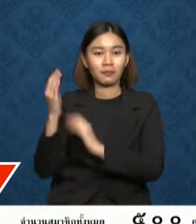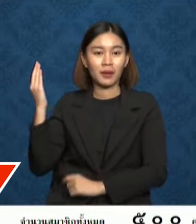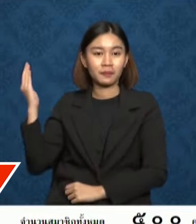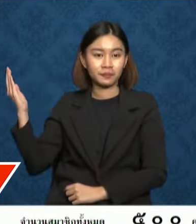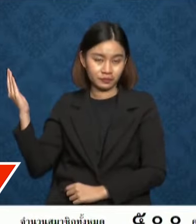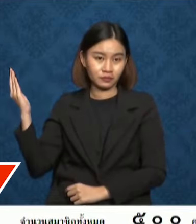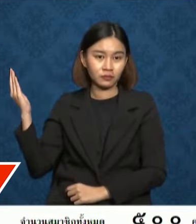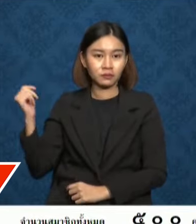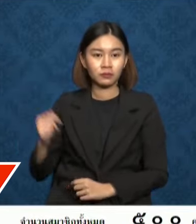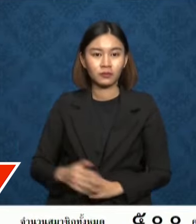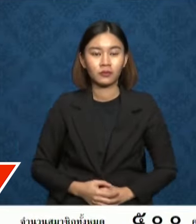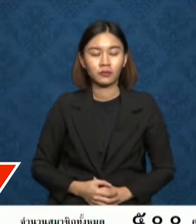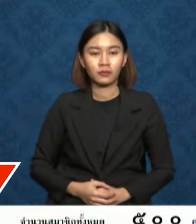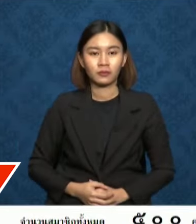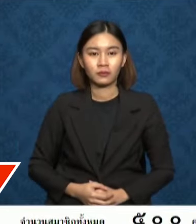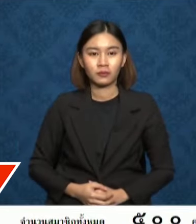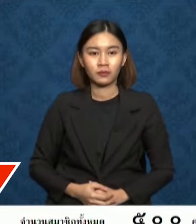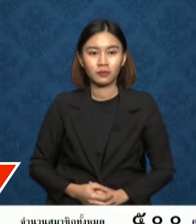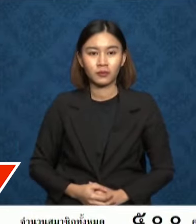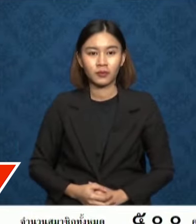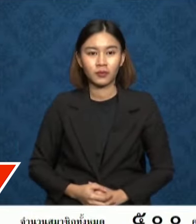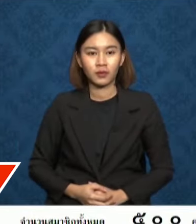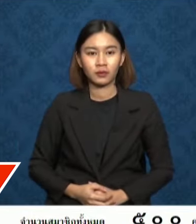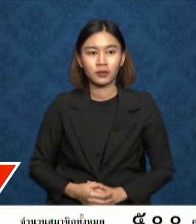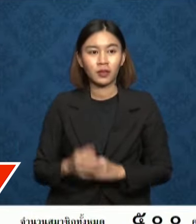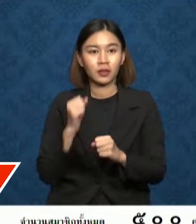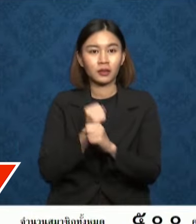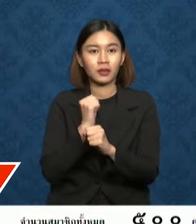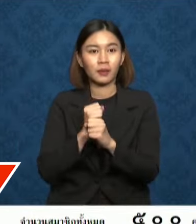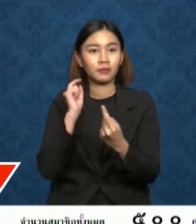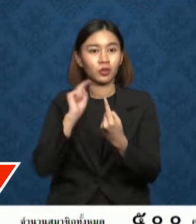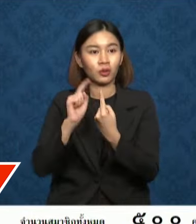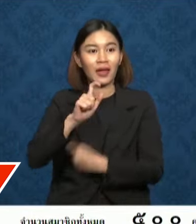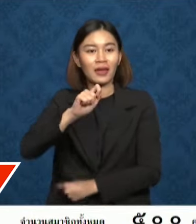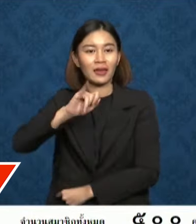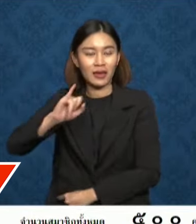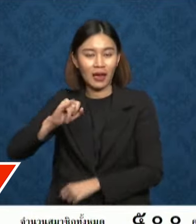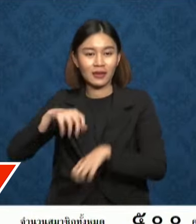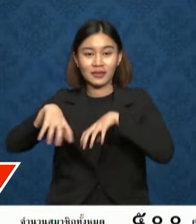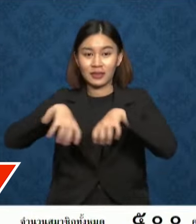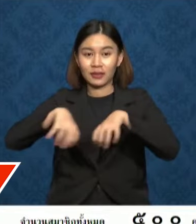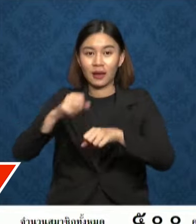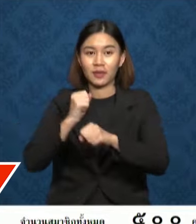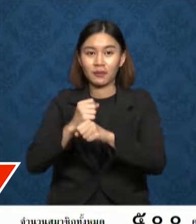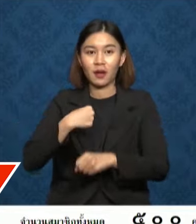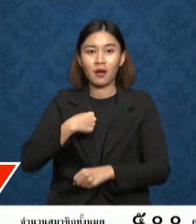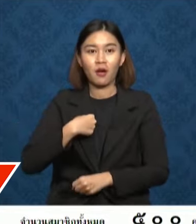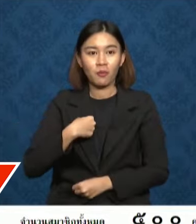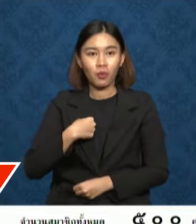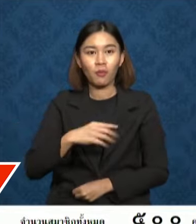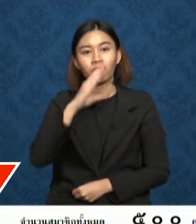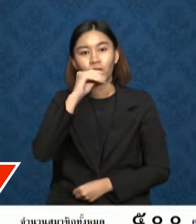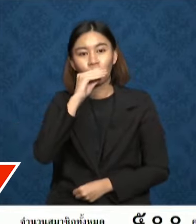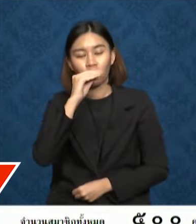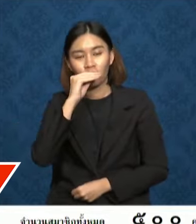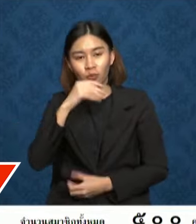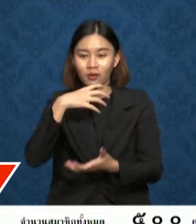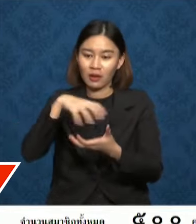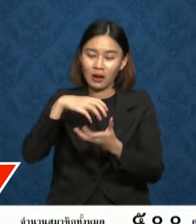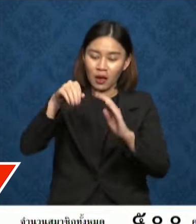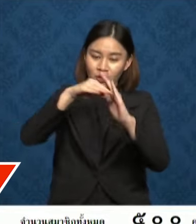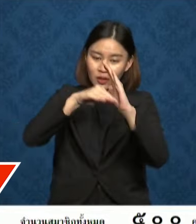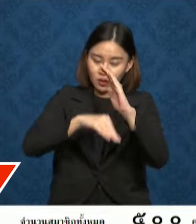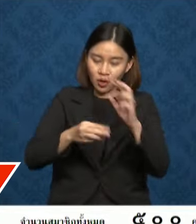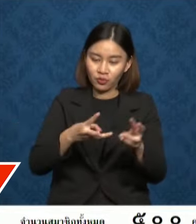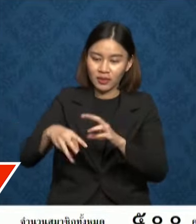ในซายมือขทท่านนะครับที่อยบสายตรนี้สรางขมกาก Generative AI ครัถํผมเข้าไปพ้มให้มฟังว่าวิธีและขนตอน